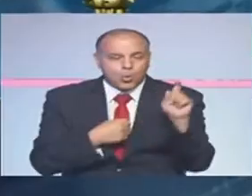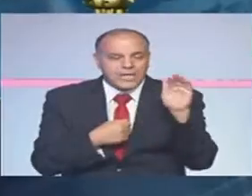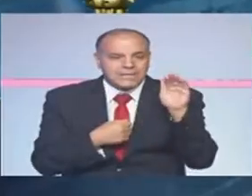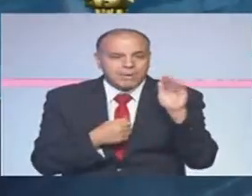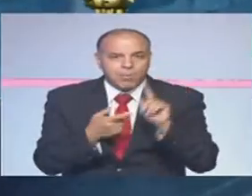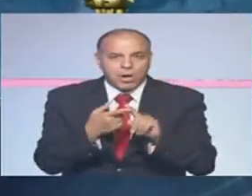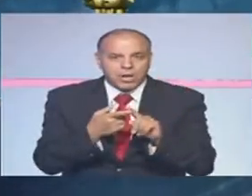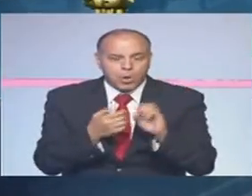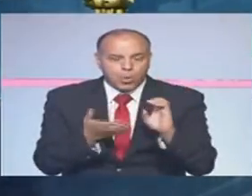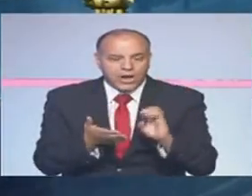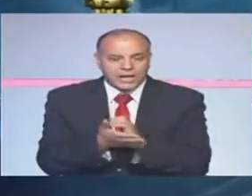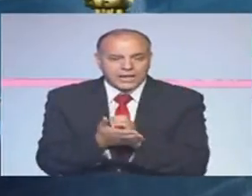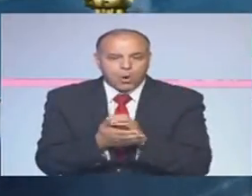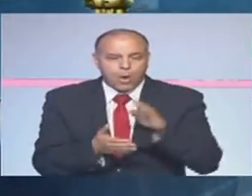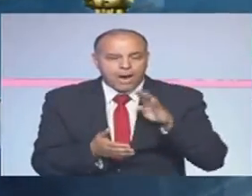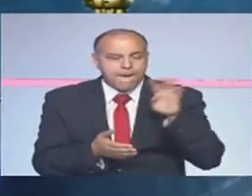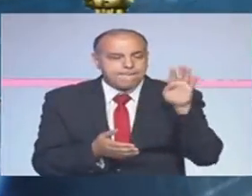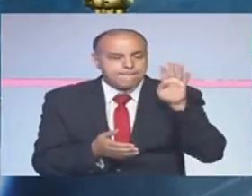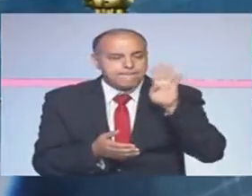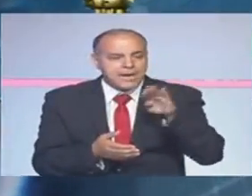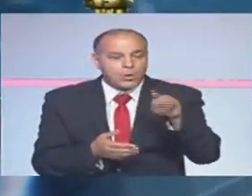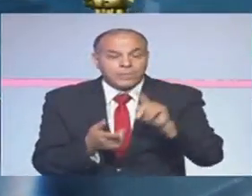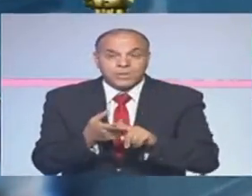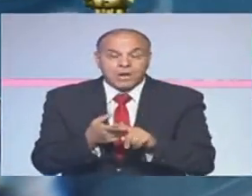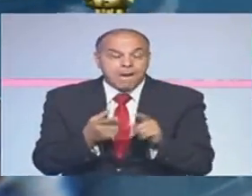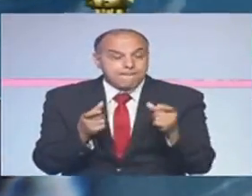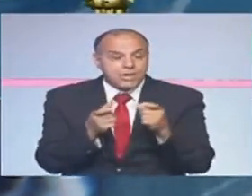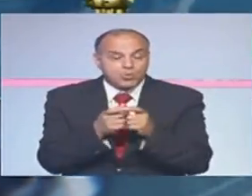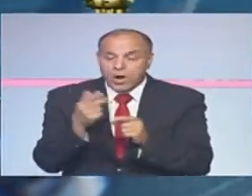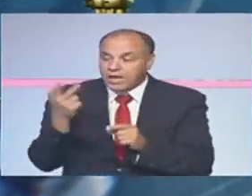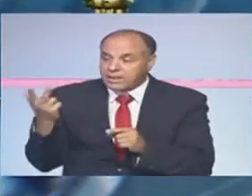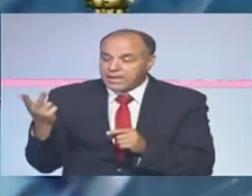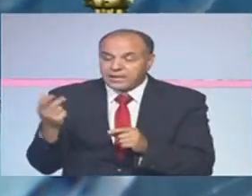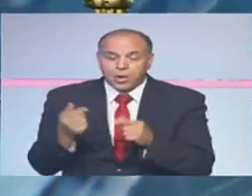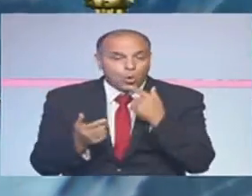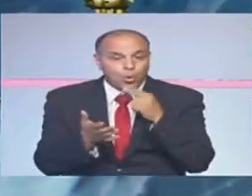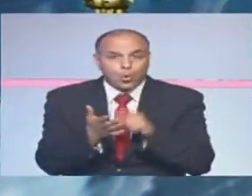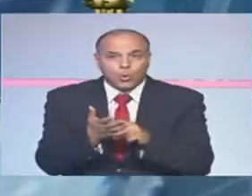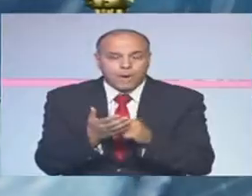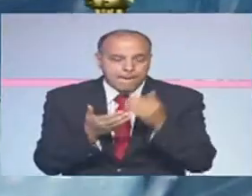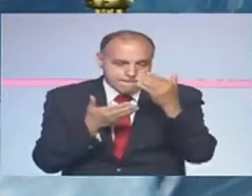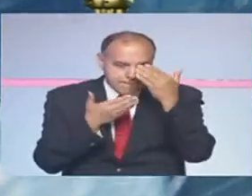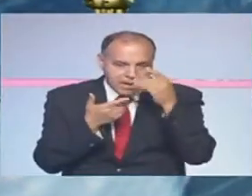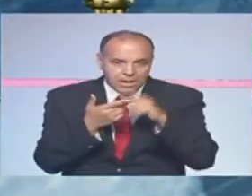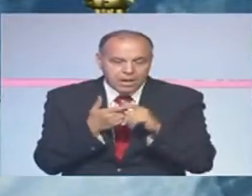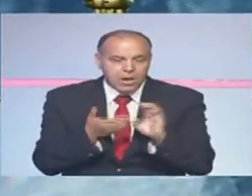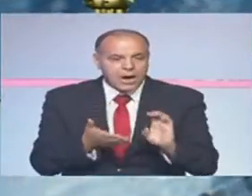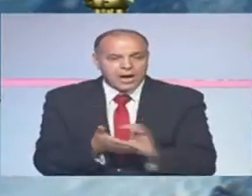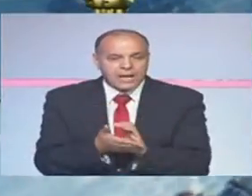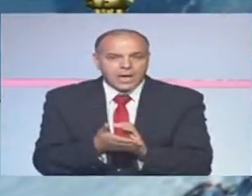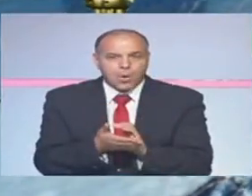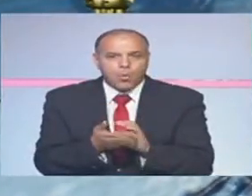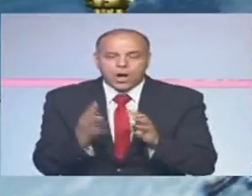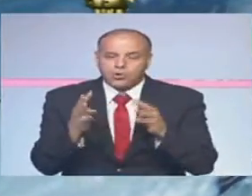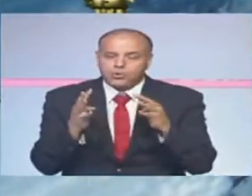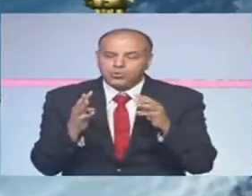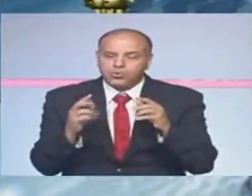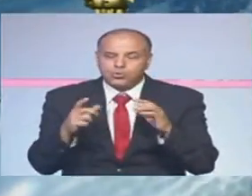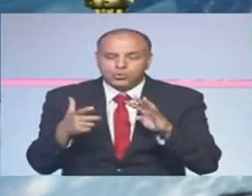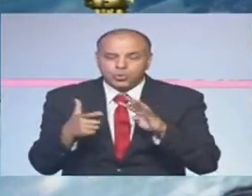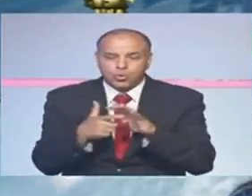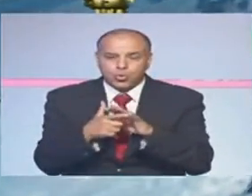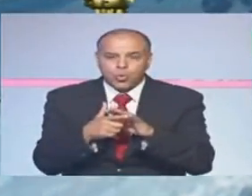وغينيا وملاوي وضمت المجموعه الثالثه كل من المغرب وغانا وجزر القمر